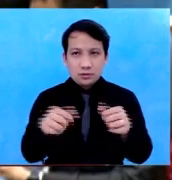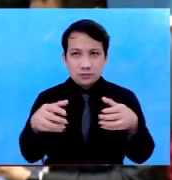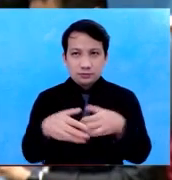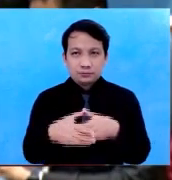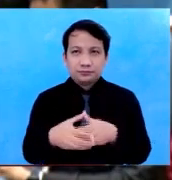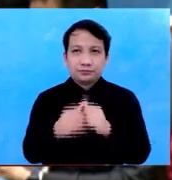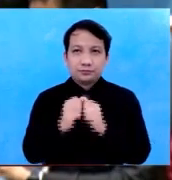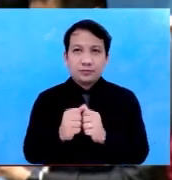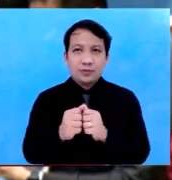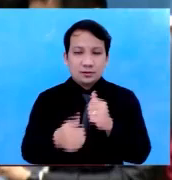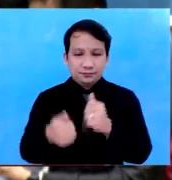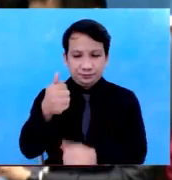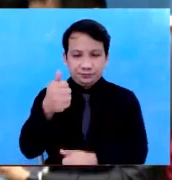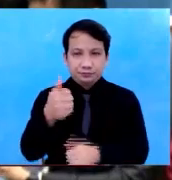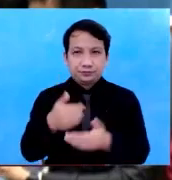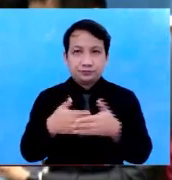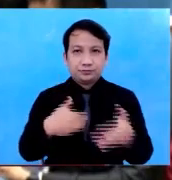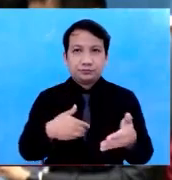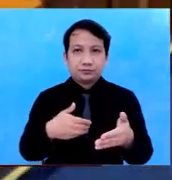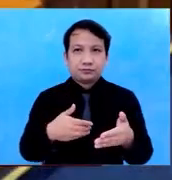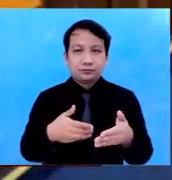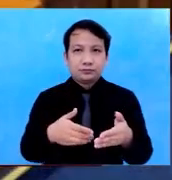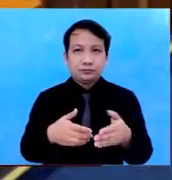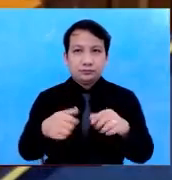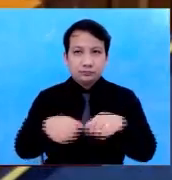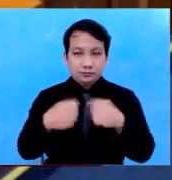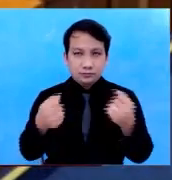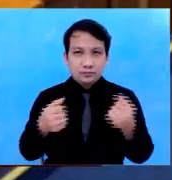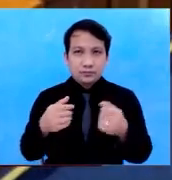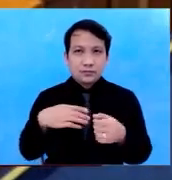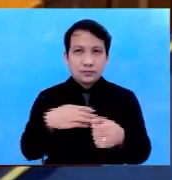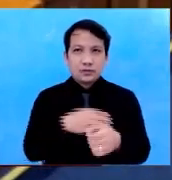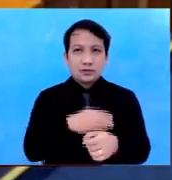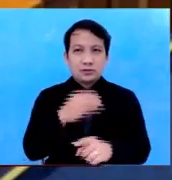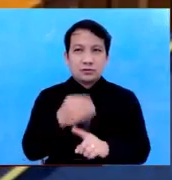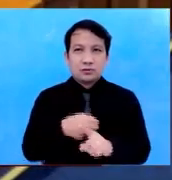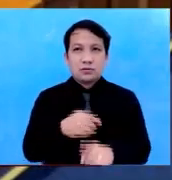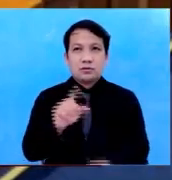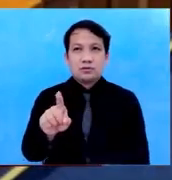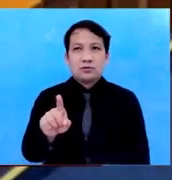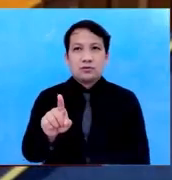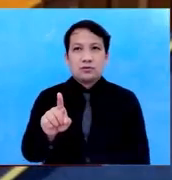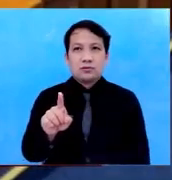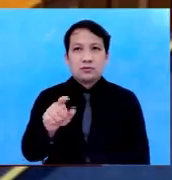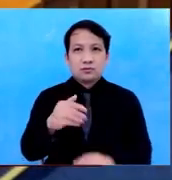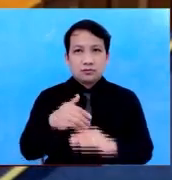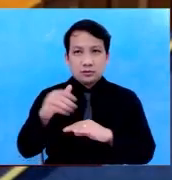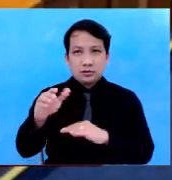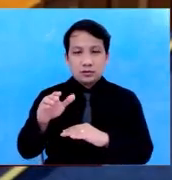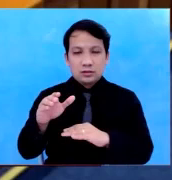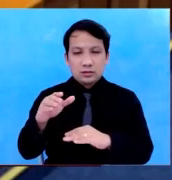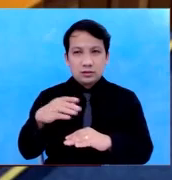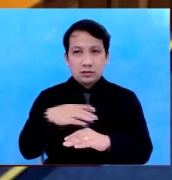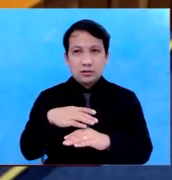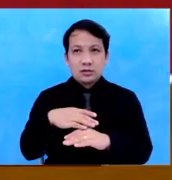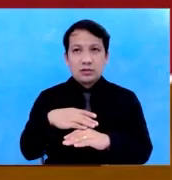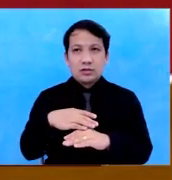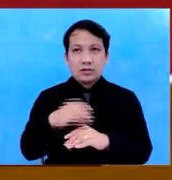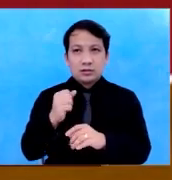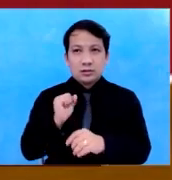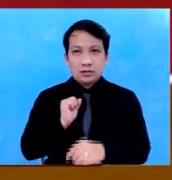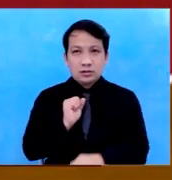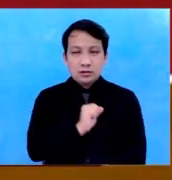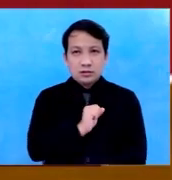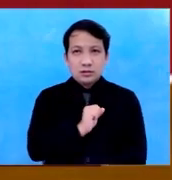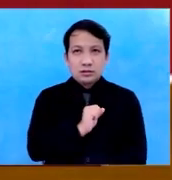Naipasa ang budget bago ang nakatakdang recess ng Kongreso sa October 1. Itatransmit na ng Kamara ang budget bill sa Senado.